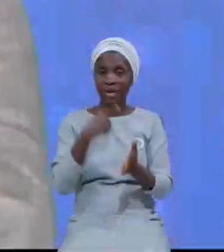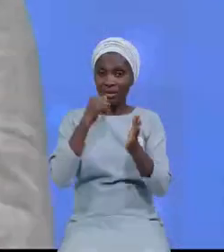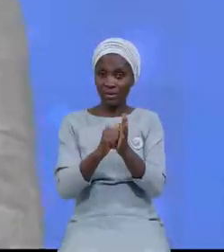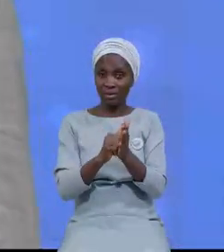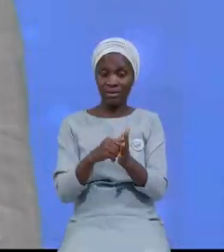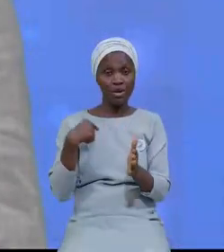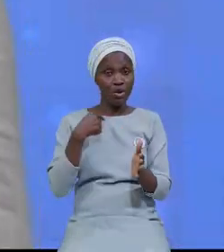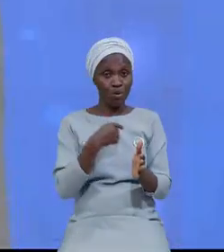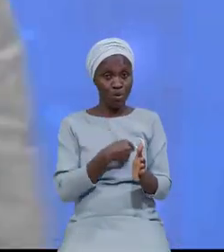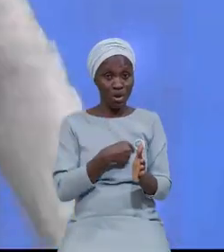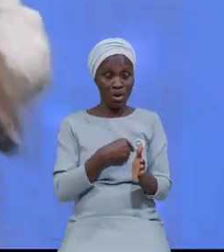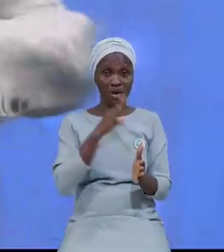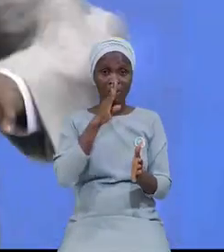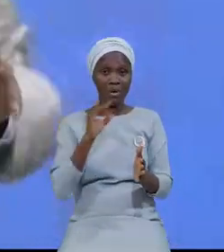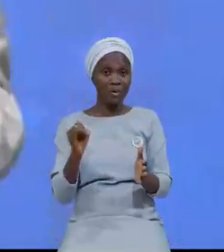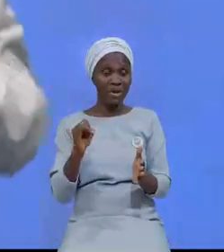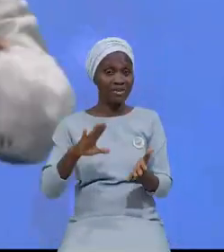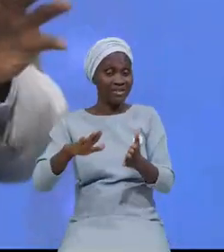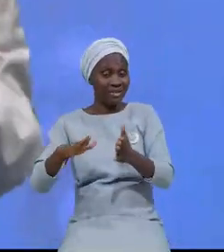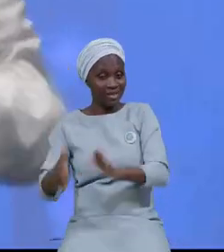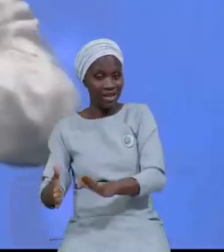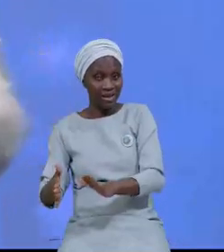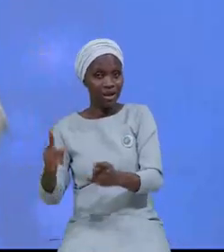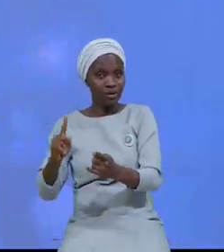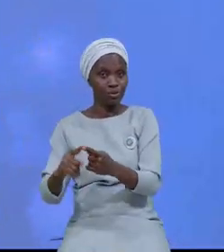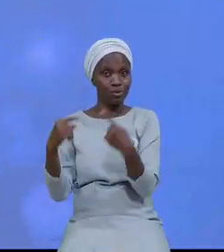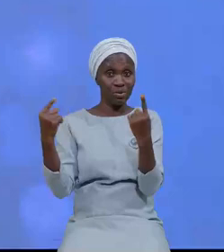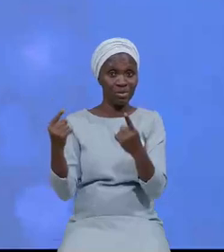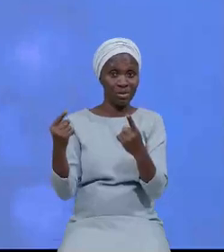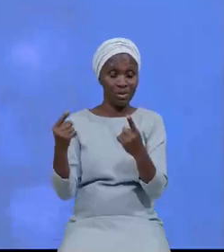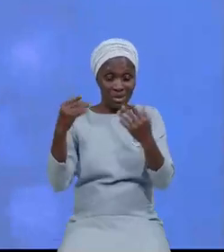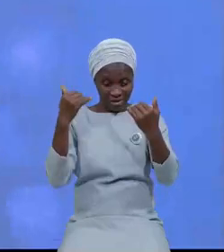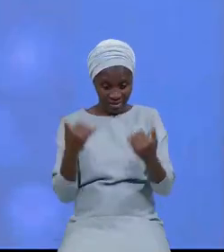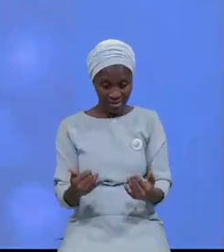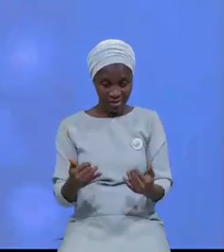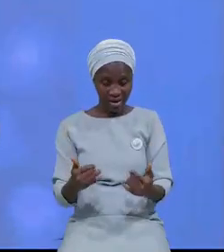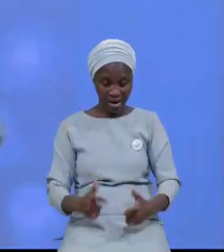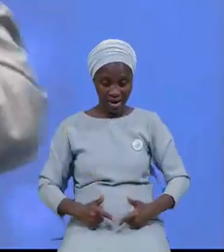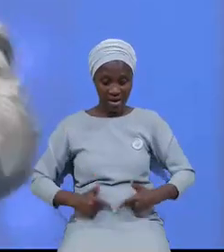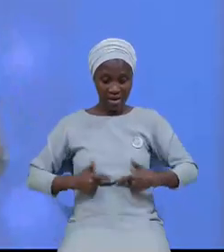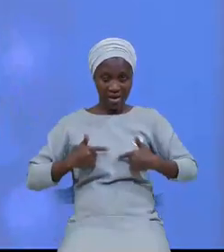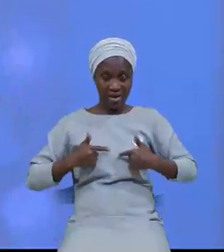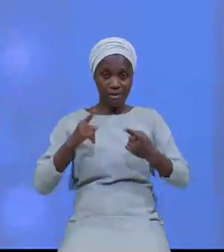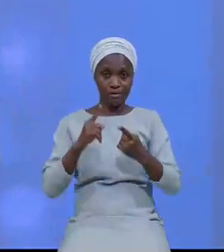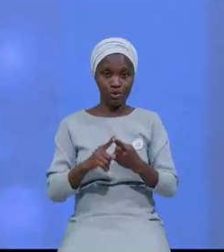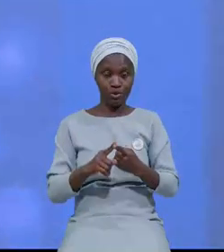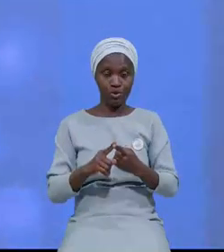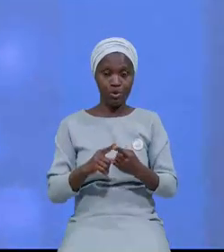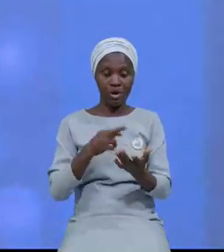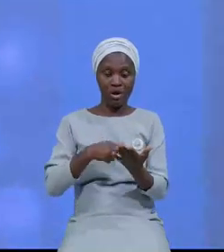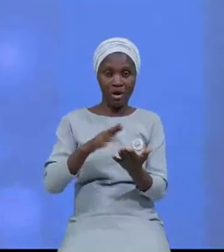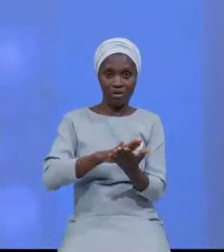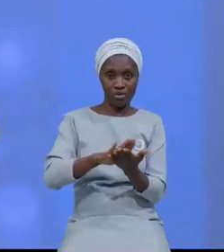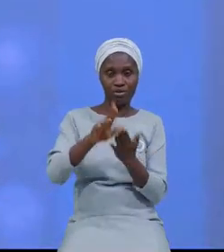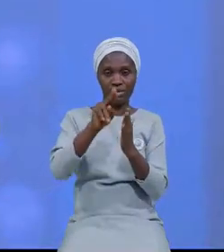Jésus et dit afin que Mori au péché nous vivions pour la justice